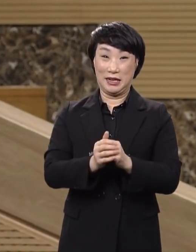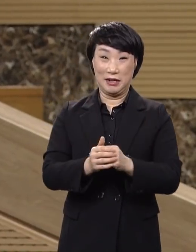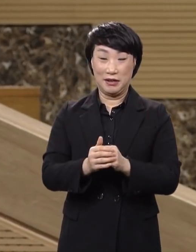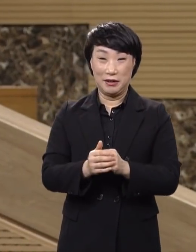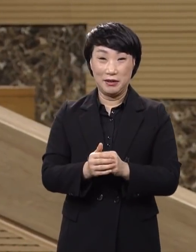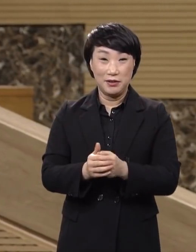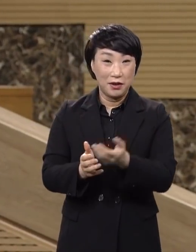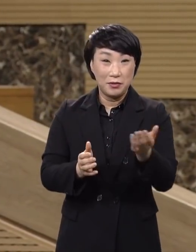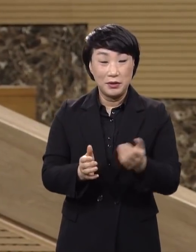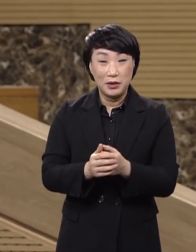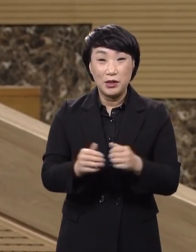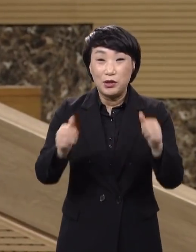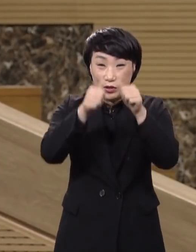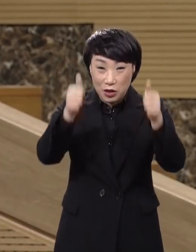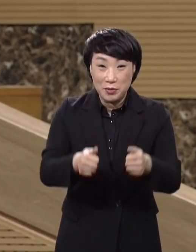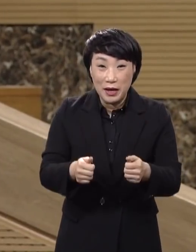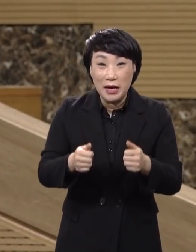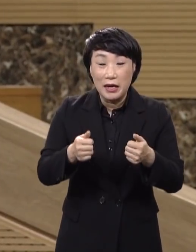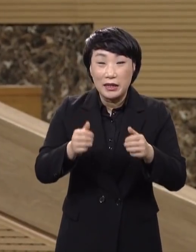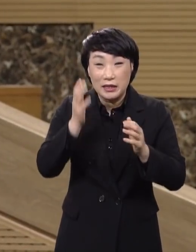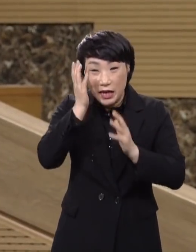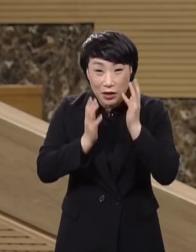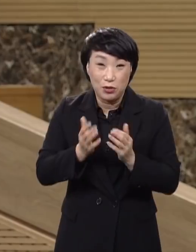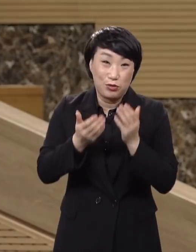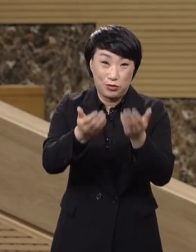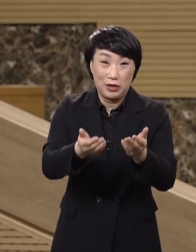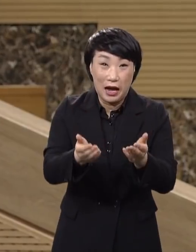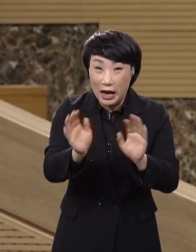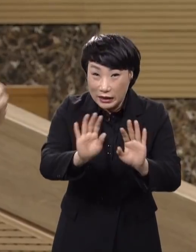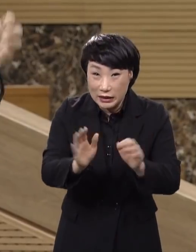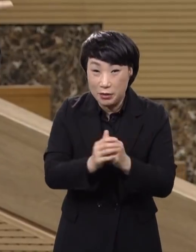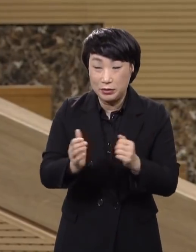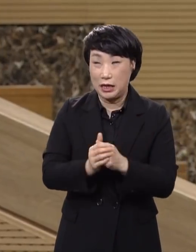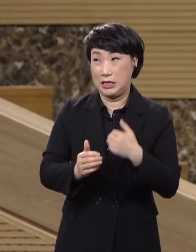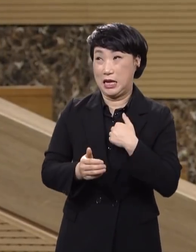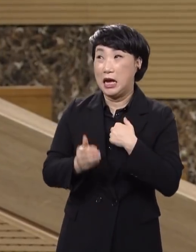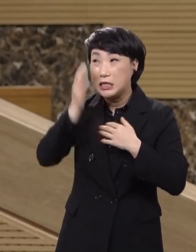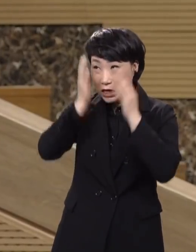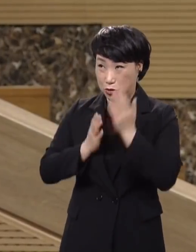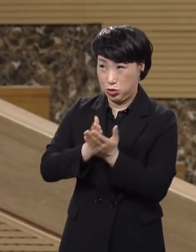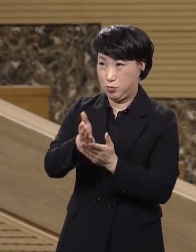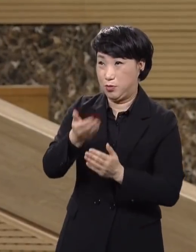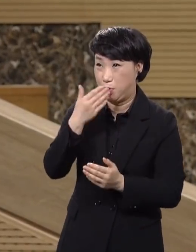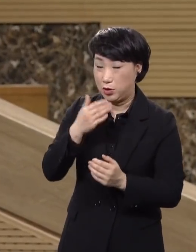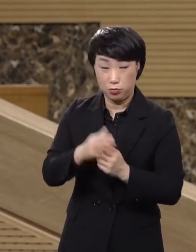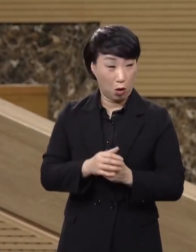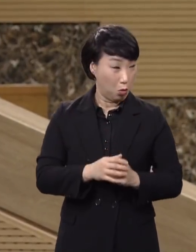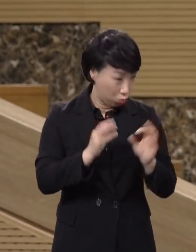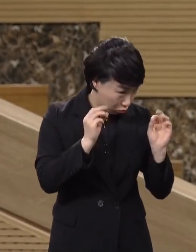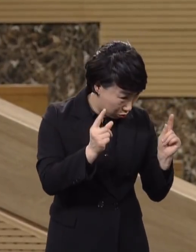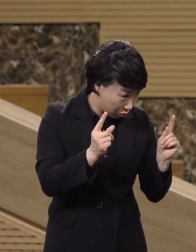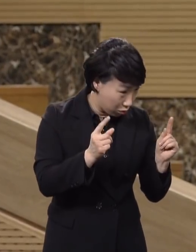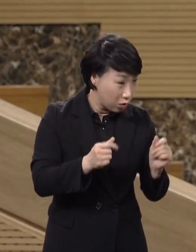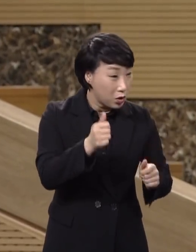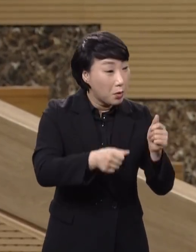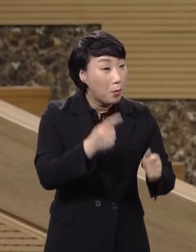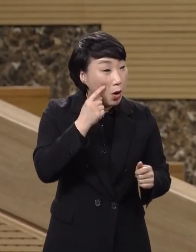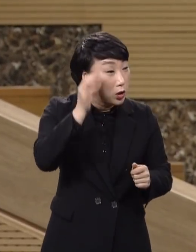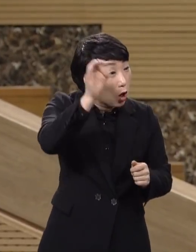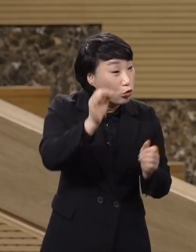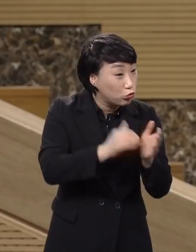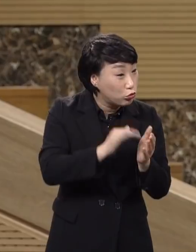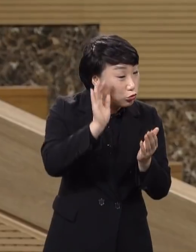우상의 제물이 채소는 됐거든요. 채소를 먹여주십시오. 그래서 그러면 그렇게 한번 해보자. 그러나